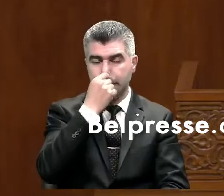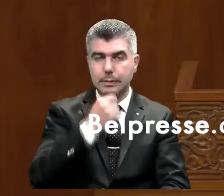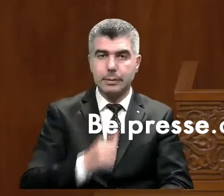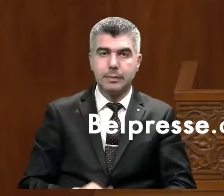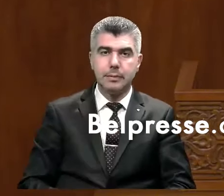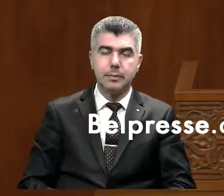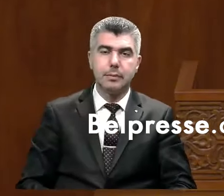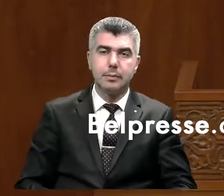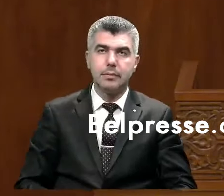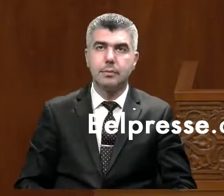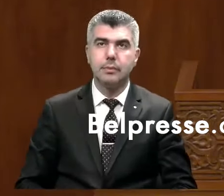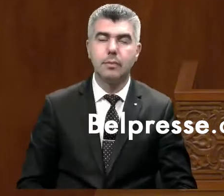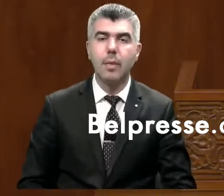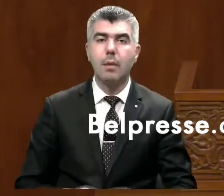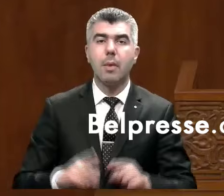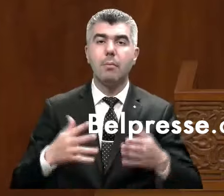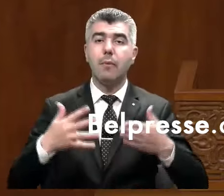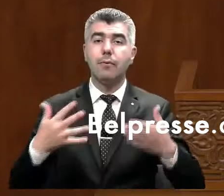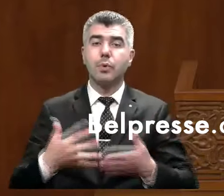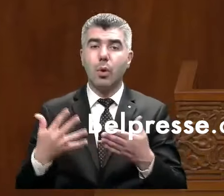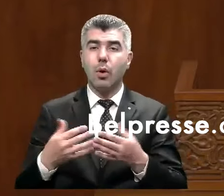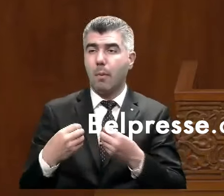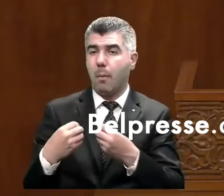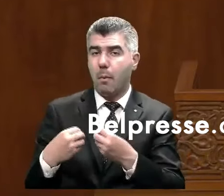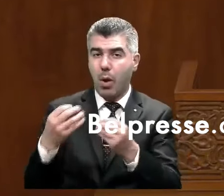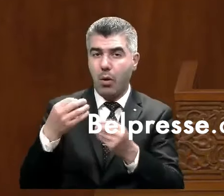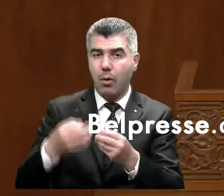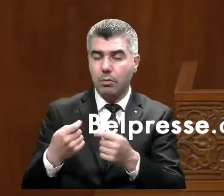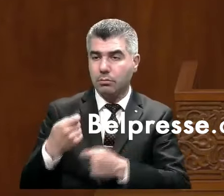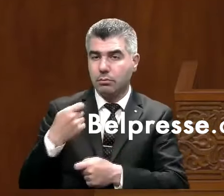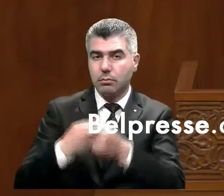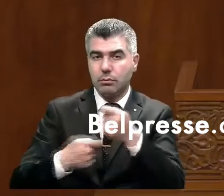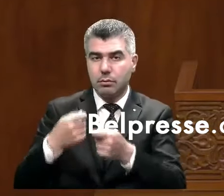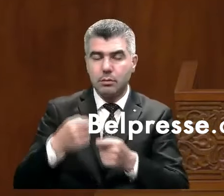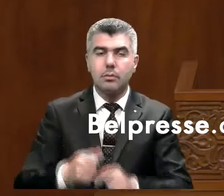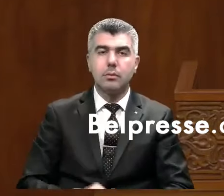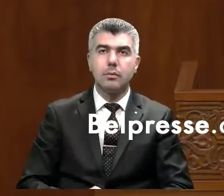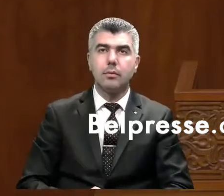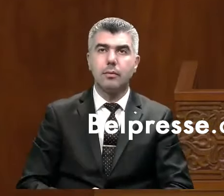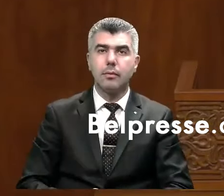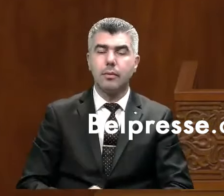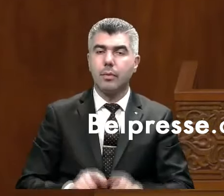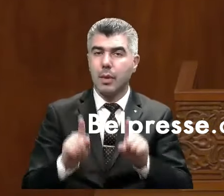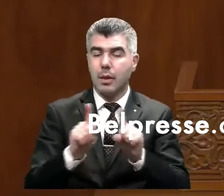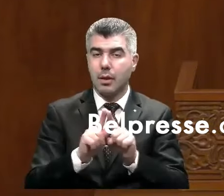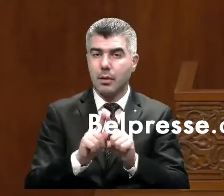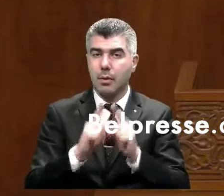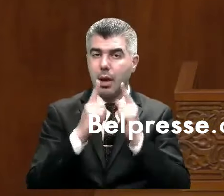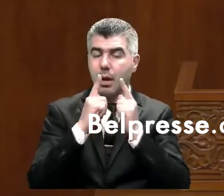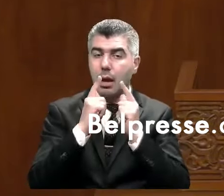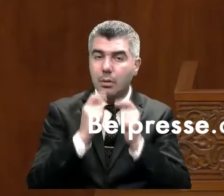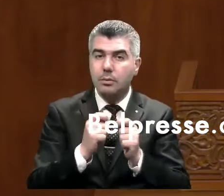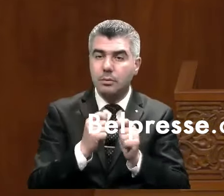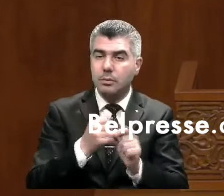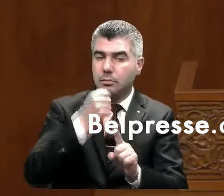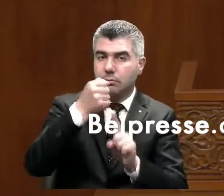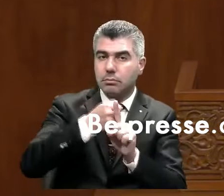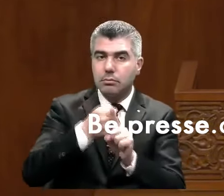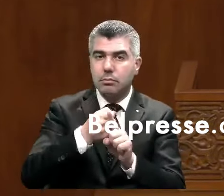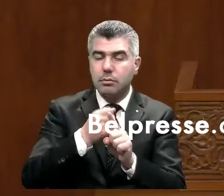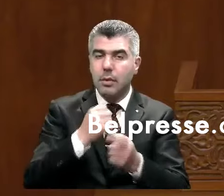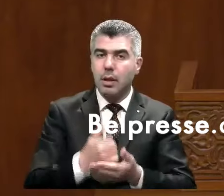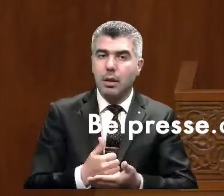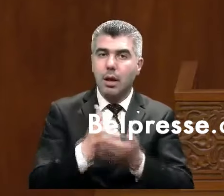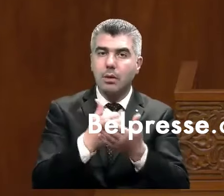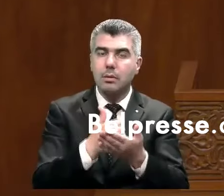بالنسبه السوق الوطنيه والمتابعه طبعا ديال جهود تحسين خدمه